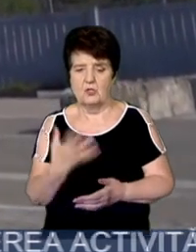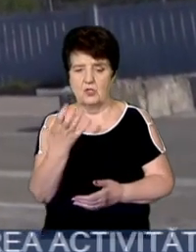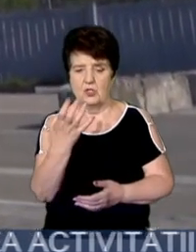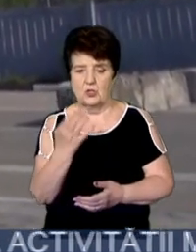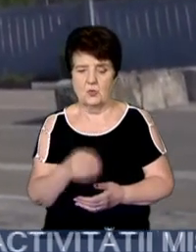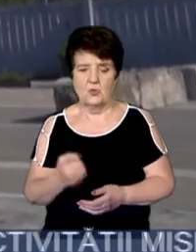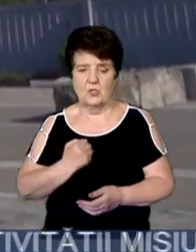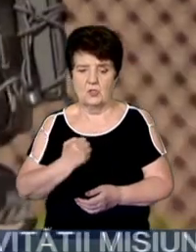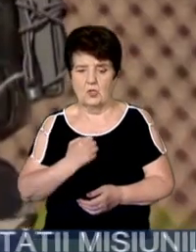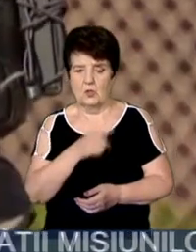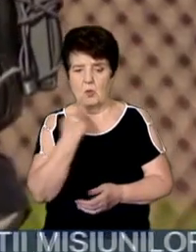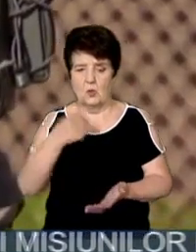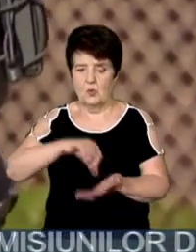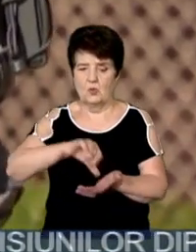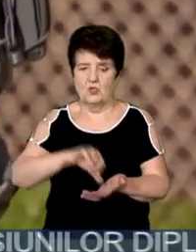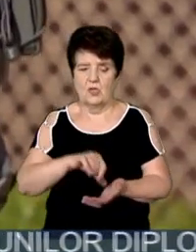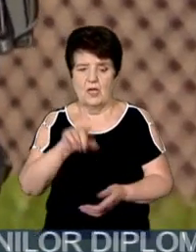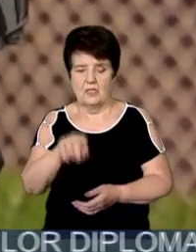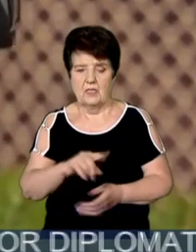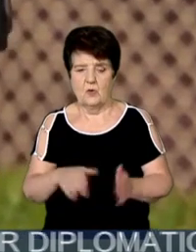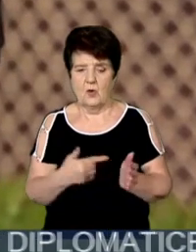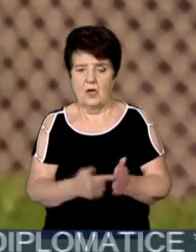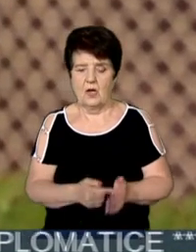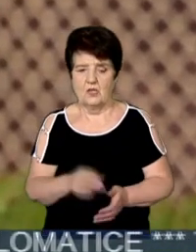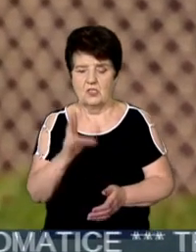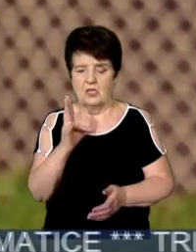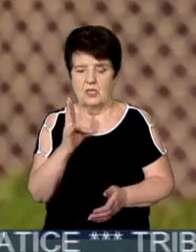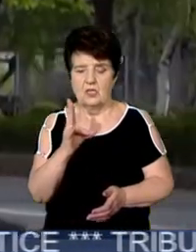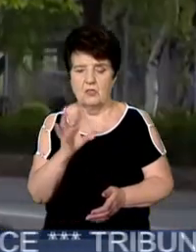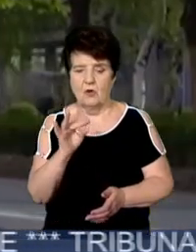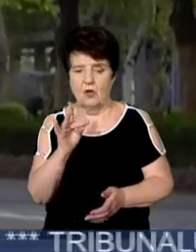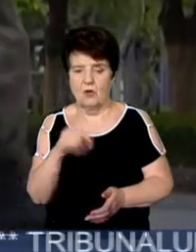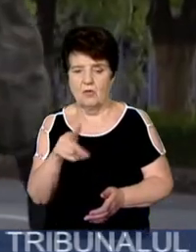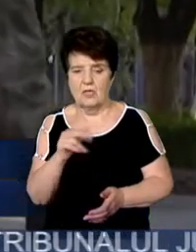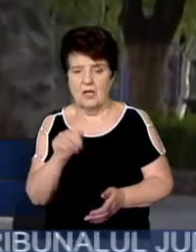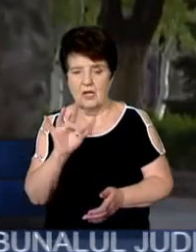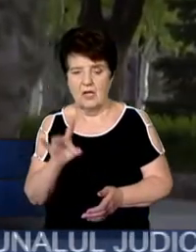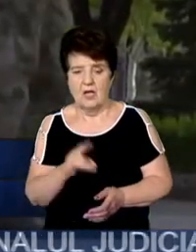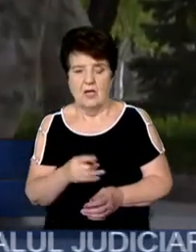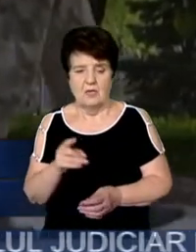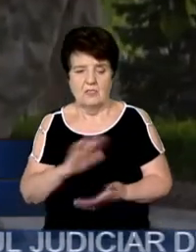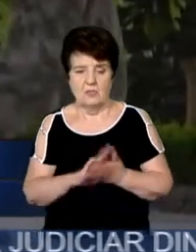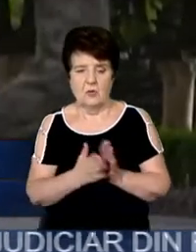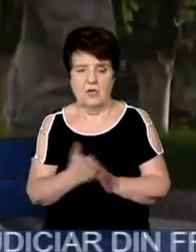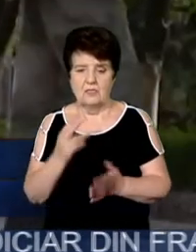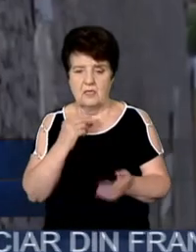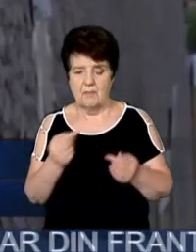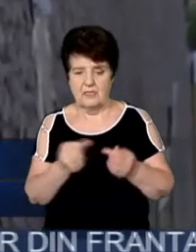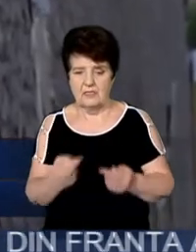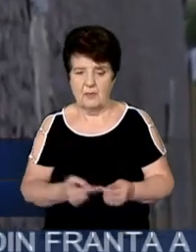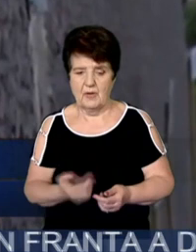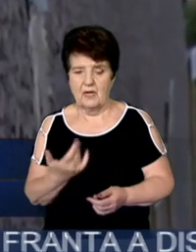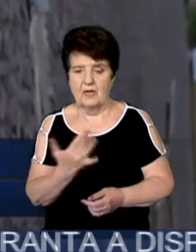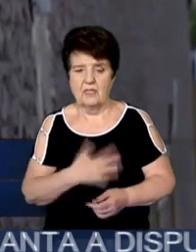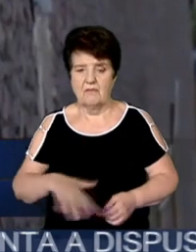soldați ruși sunt acum prezenți la stația nucleară din orașul Energodar, unde situația a devenit ceva mai stabilă, asta după ce acum câteva zile